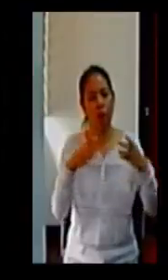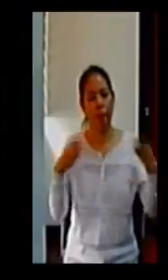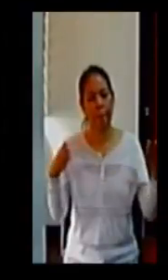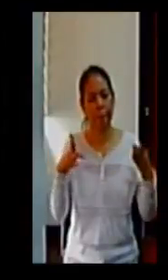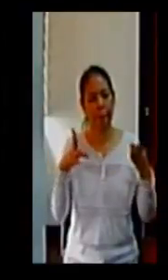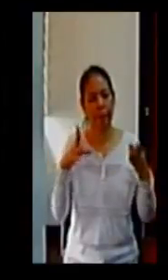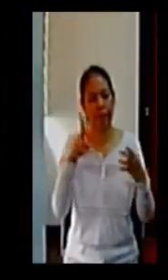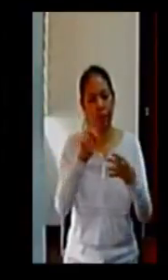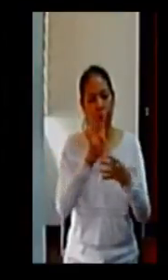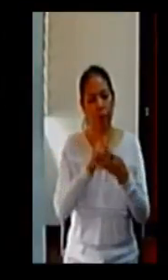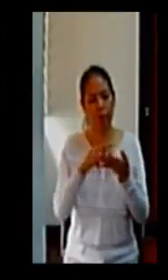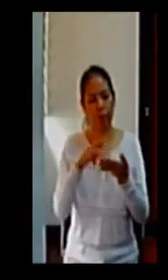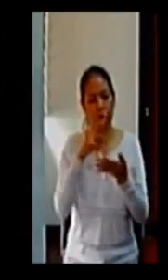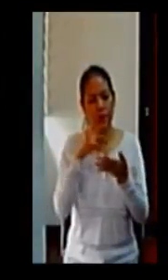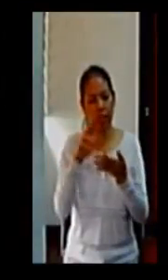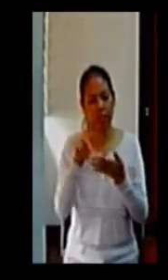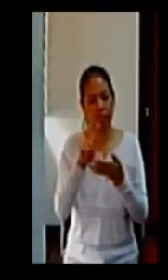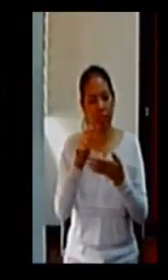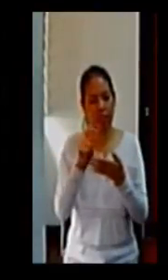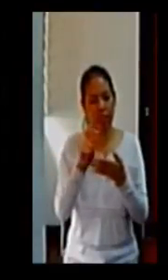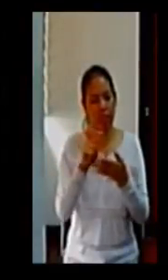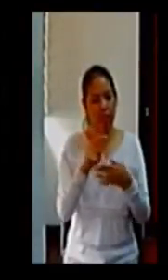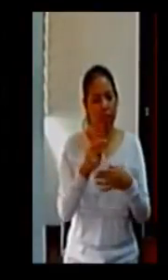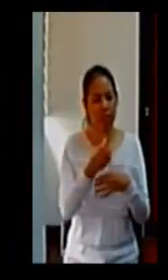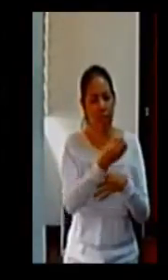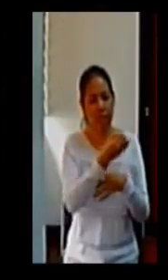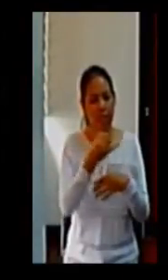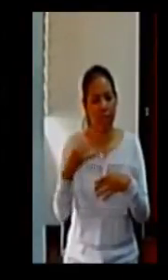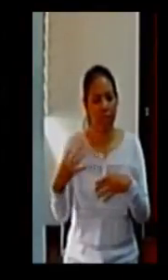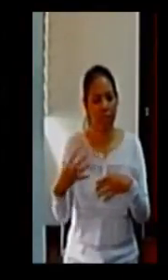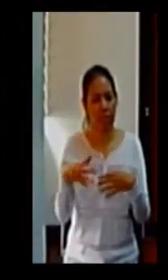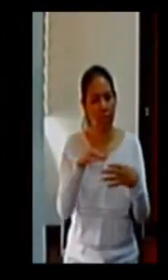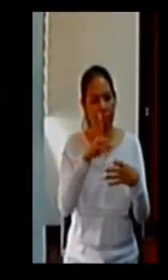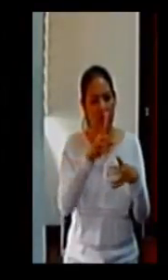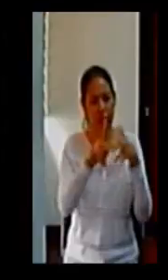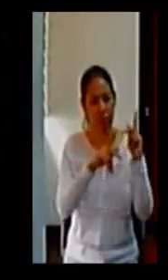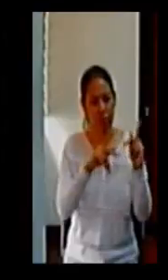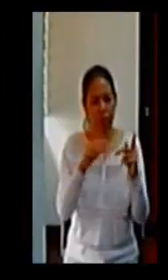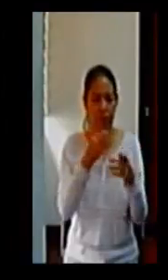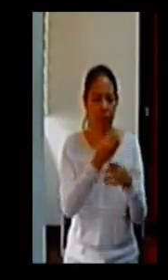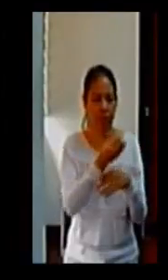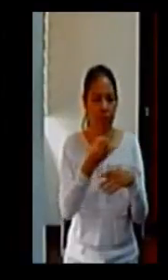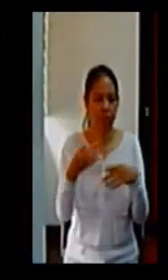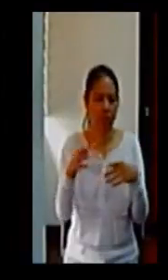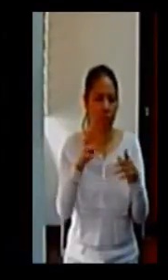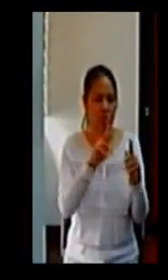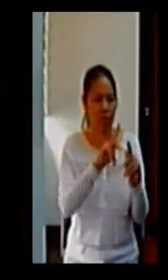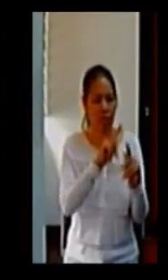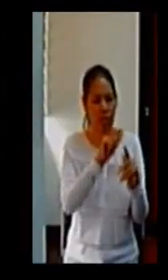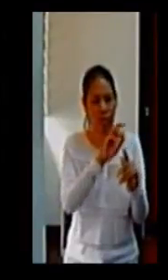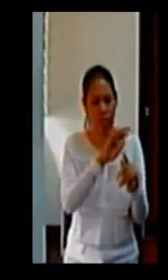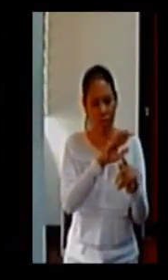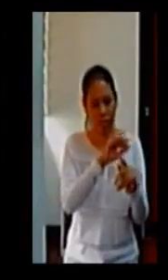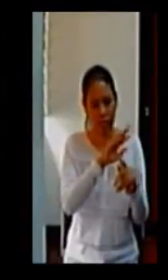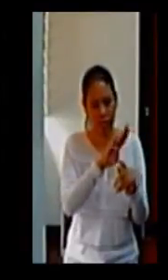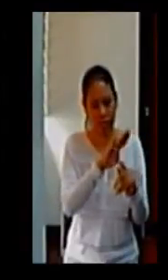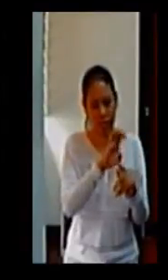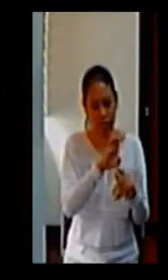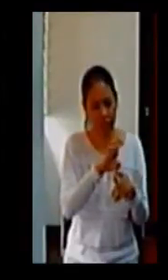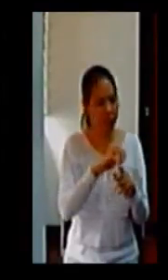tribo, ilan pong tao over time? Meaning to say, 50 years ago, nung kabataan po